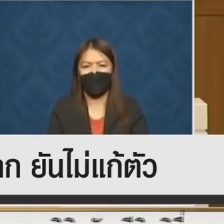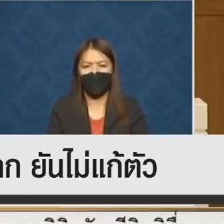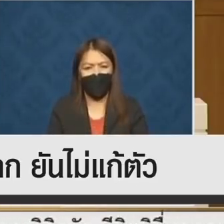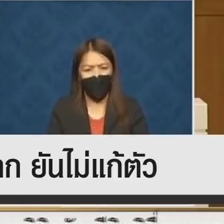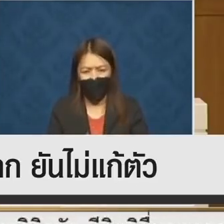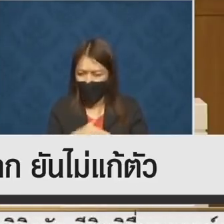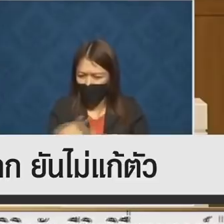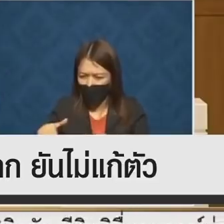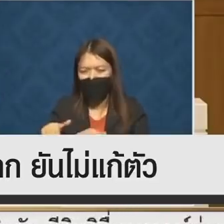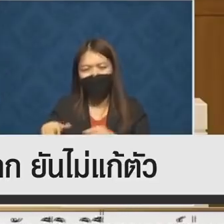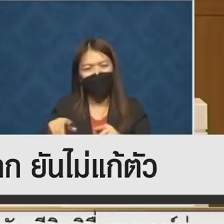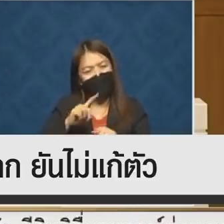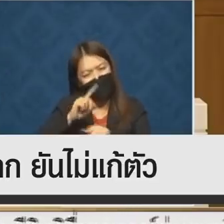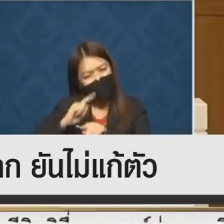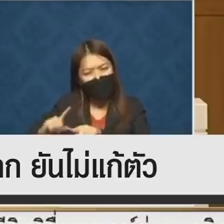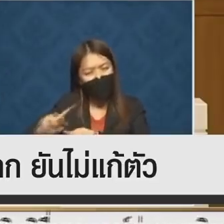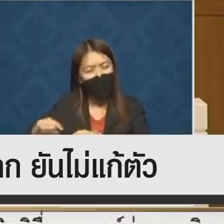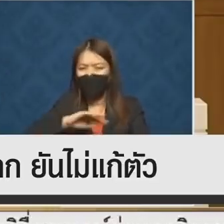ทุกอย่าง